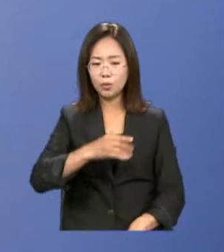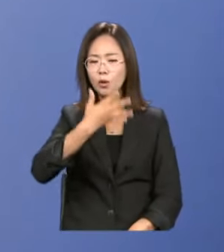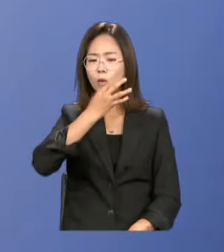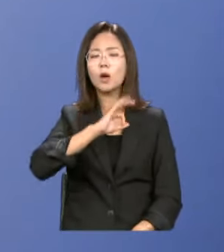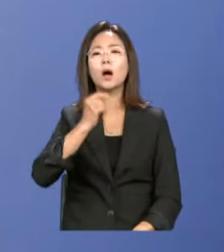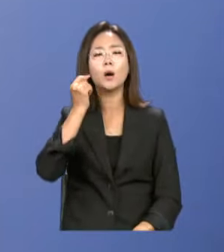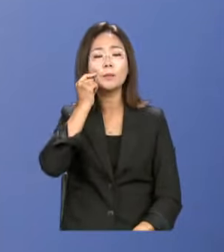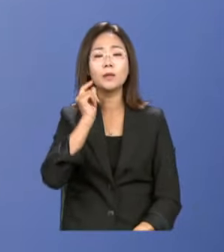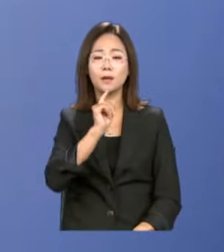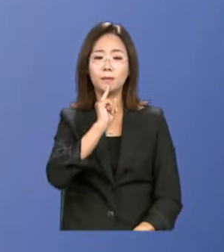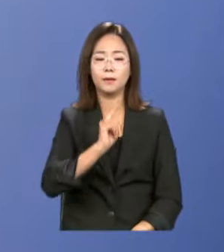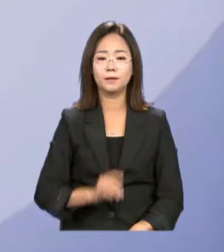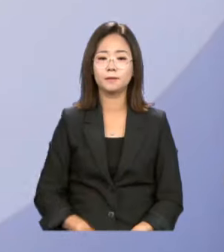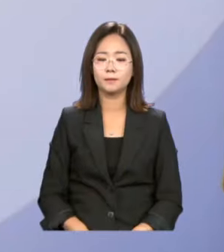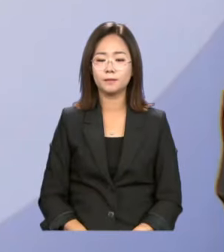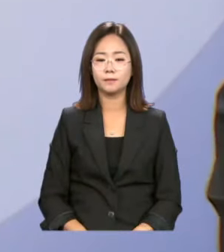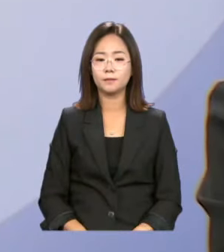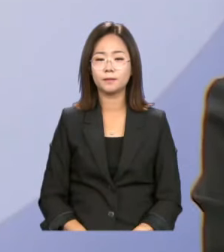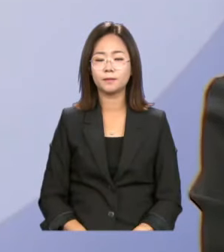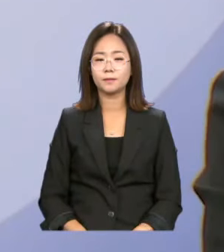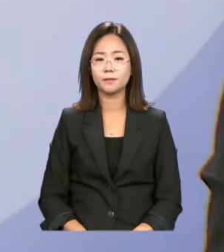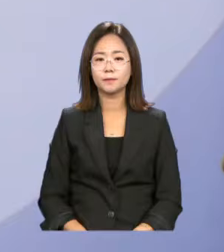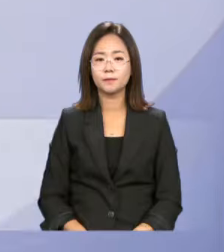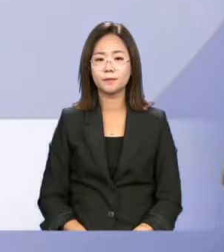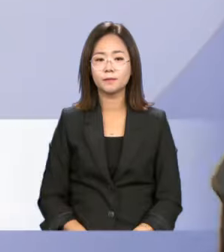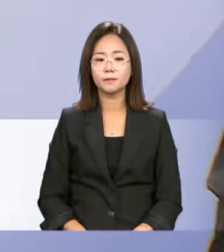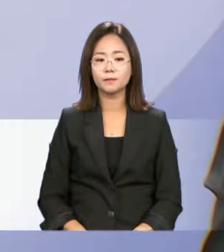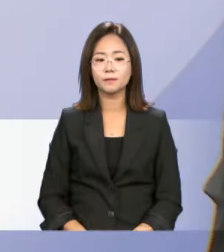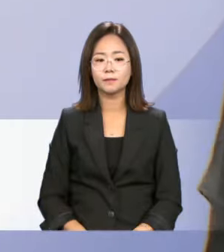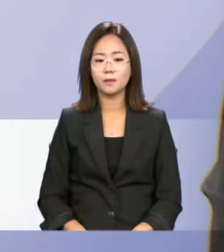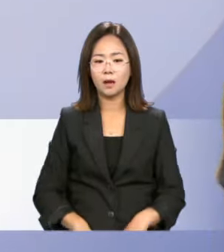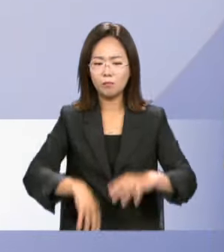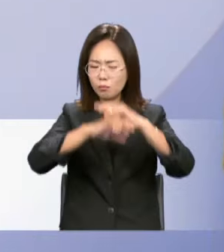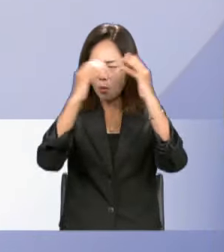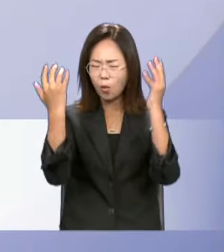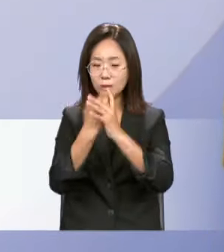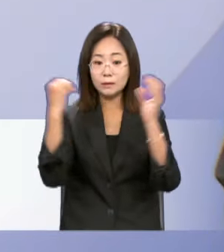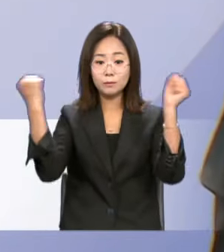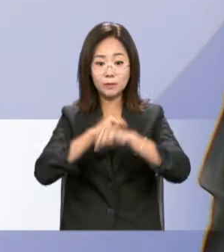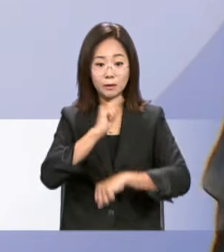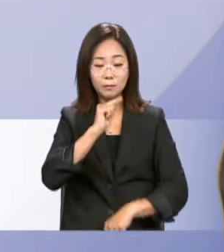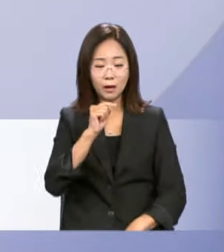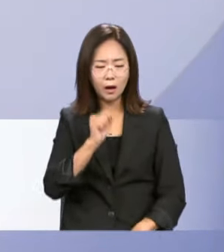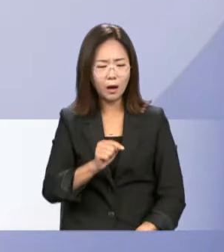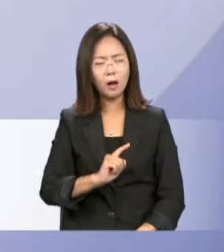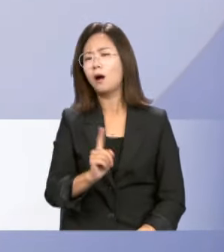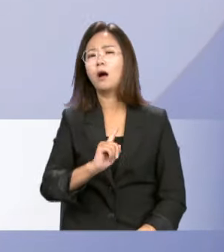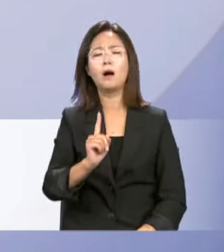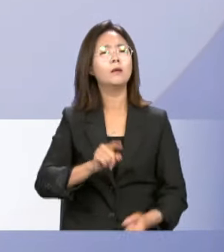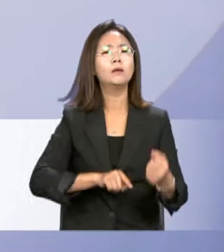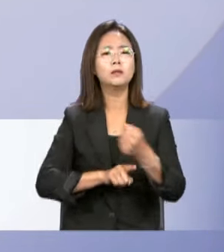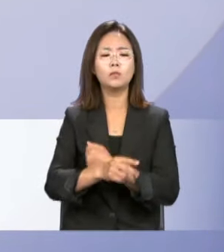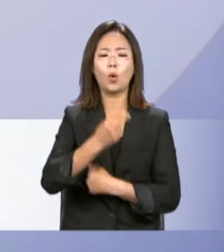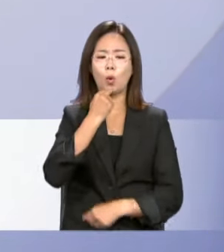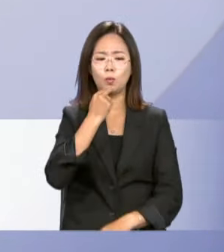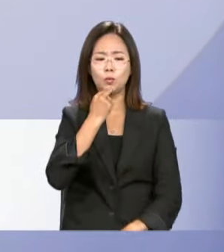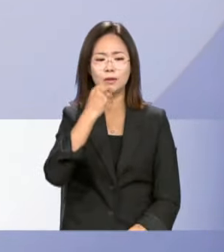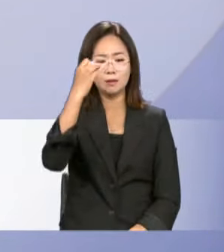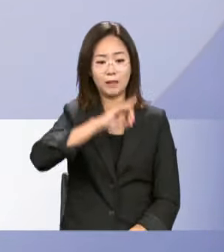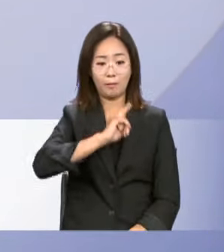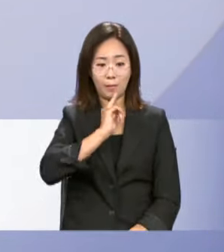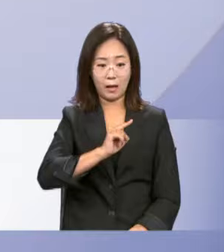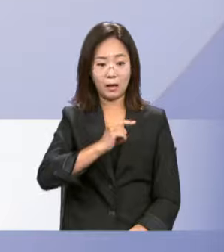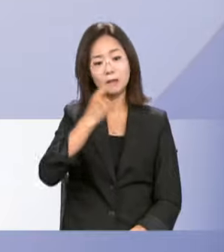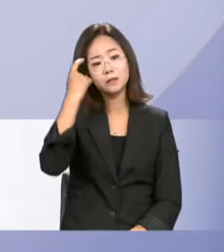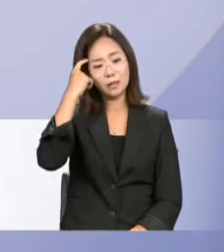수 없다는 입장입니다 그냥 원점에서 재검토하는 것은 어 단순한 과학적 근거 없이 하는 주장